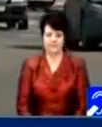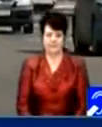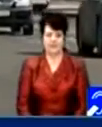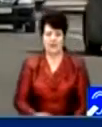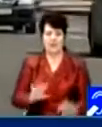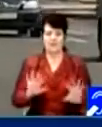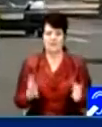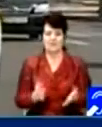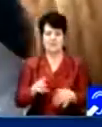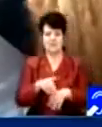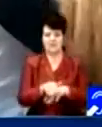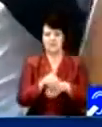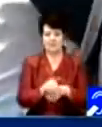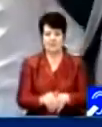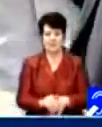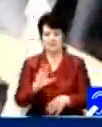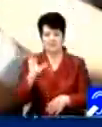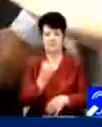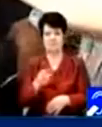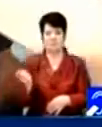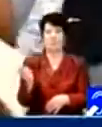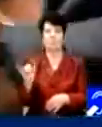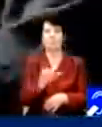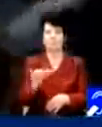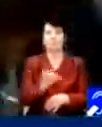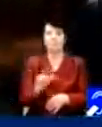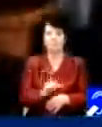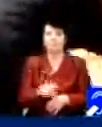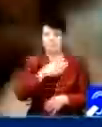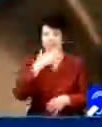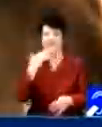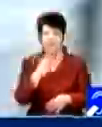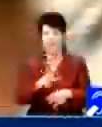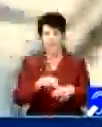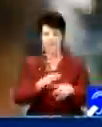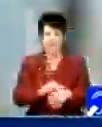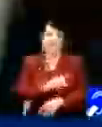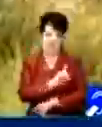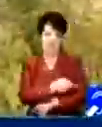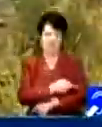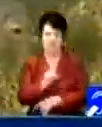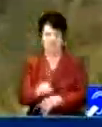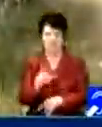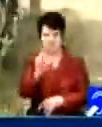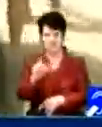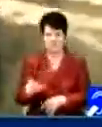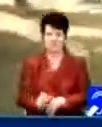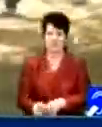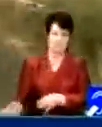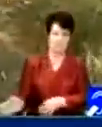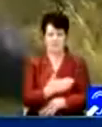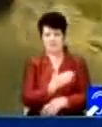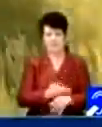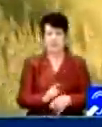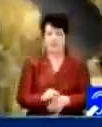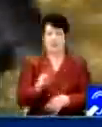Incidentele din timpul marșului centenar de sâmbătă, pe parcursul căruia mai mulți polițiști au forțat pe organizatorii manifestației să elibereze